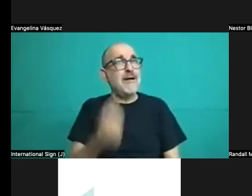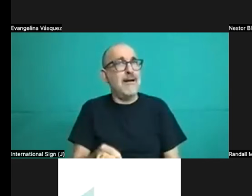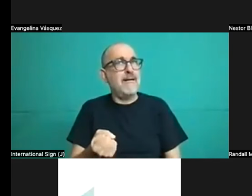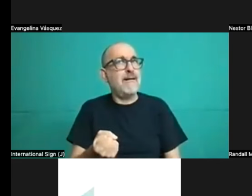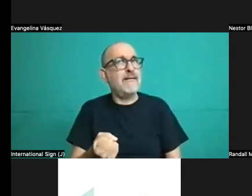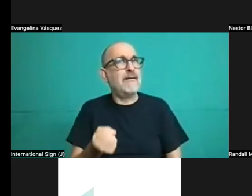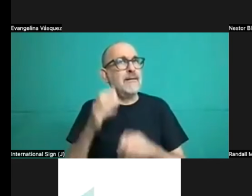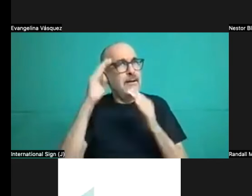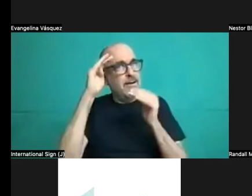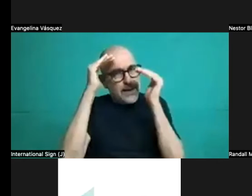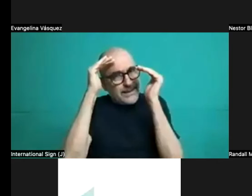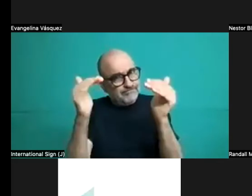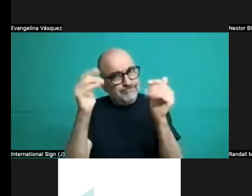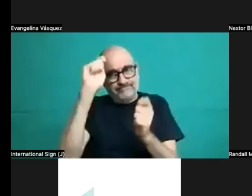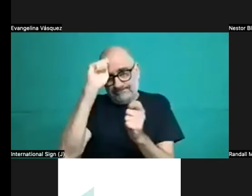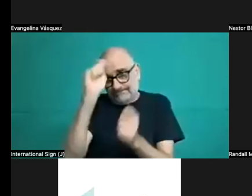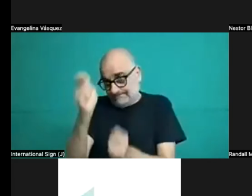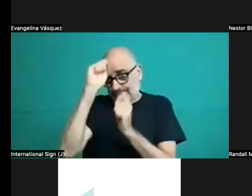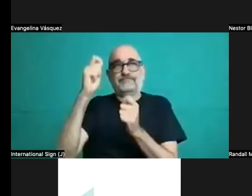sommet mondial.